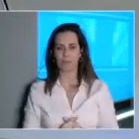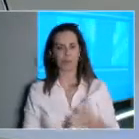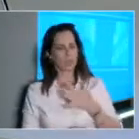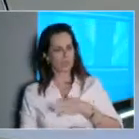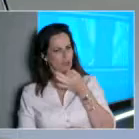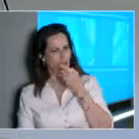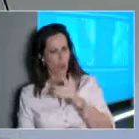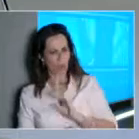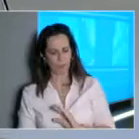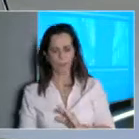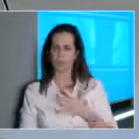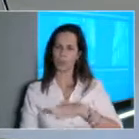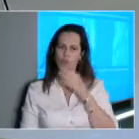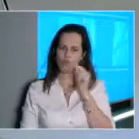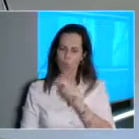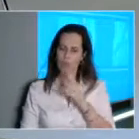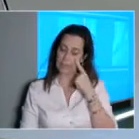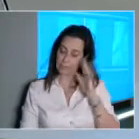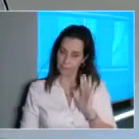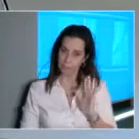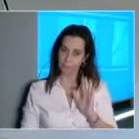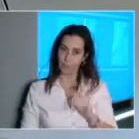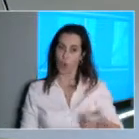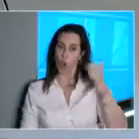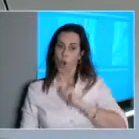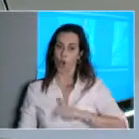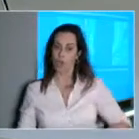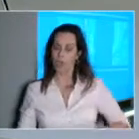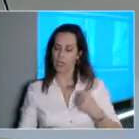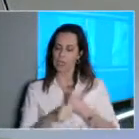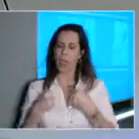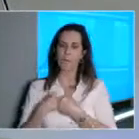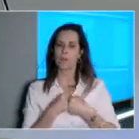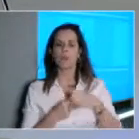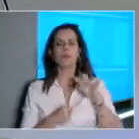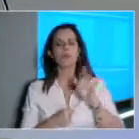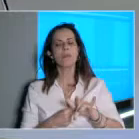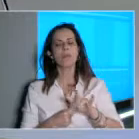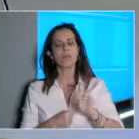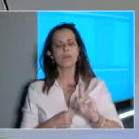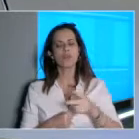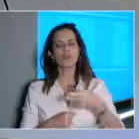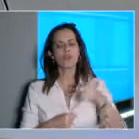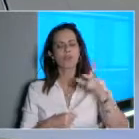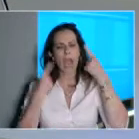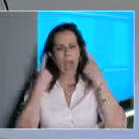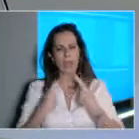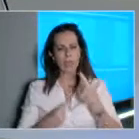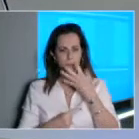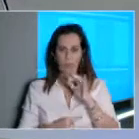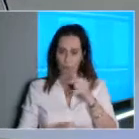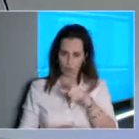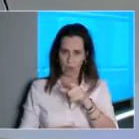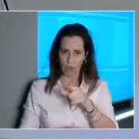אותך שאלה. ואני רוצה לשאול אותך, תראה, הוא הוביל פה איזשהו מאבק נגד התחרדות העיר טבריה. אתה אמנם